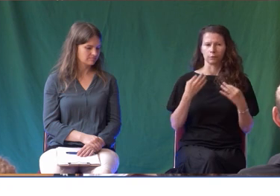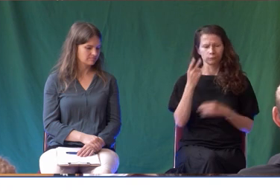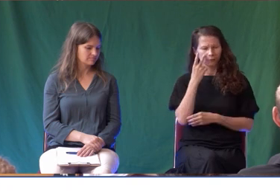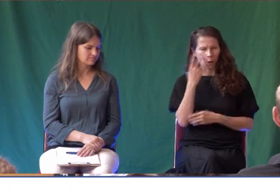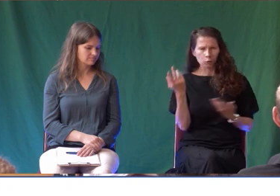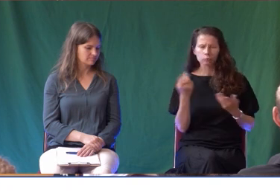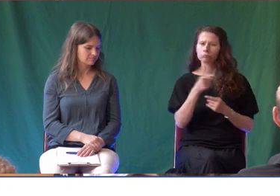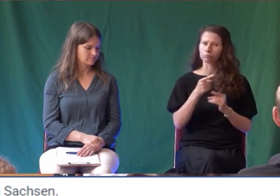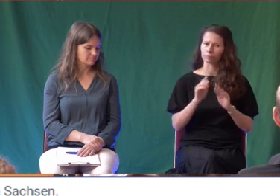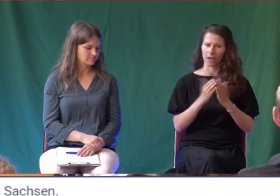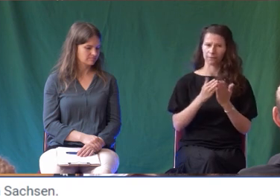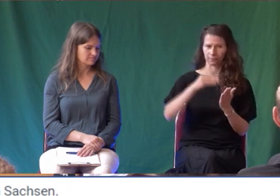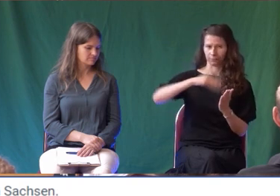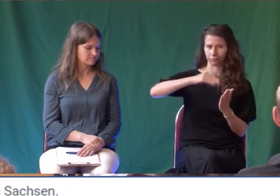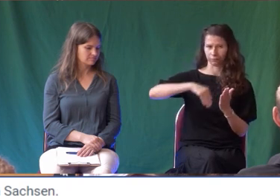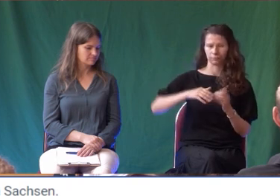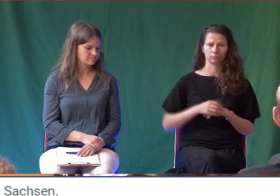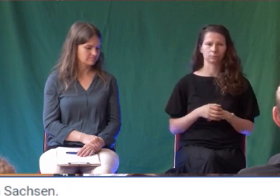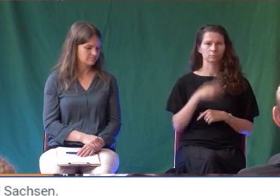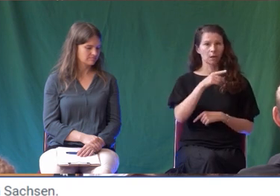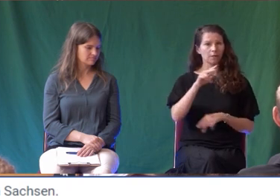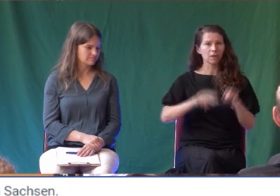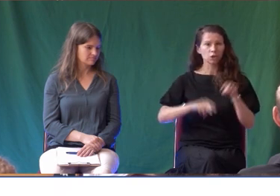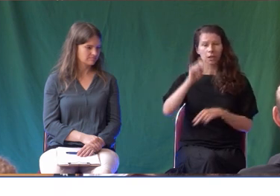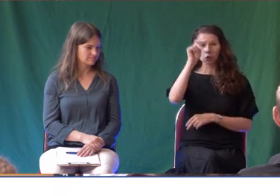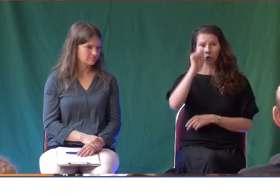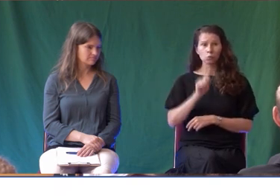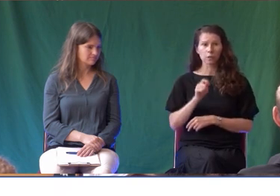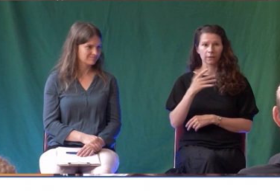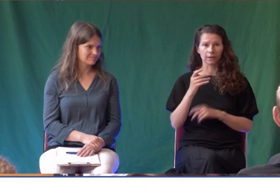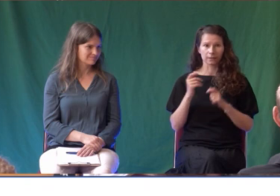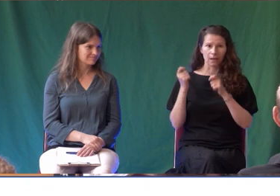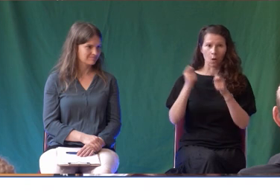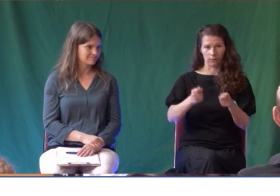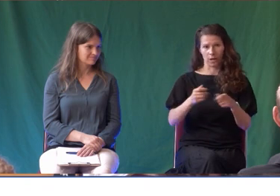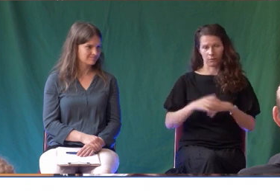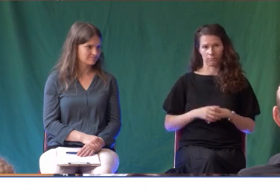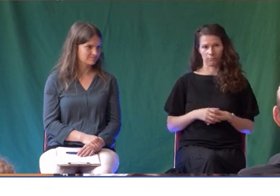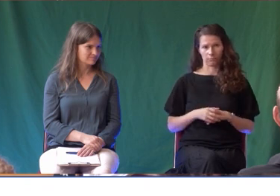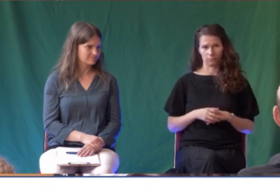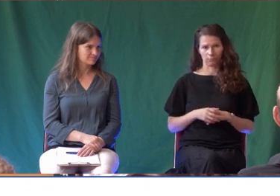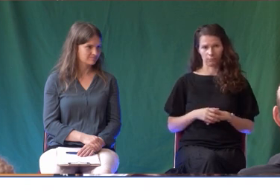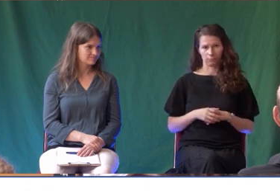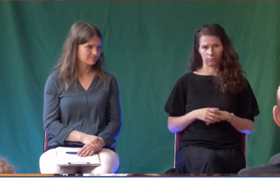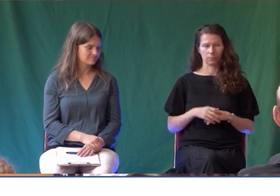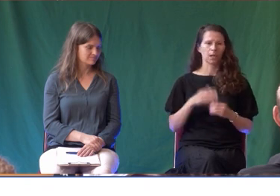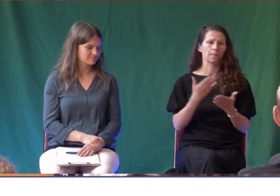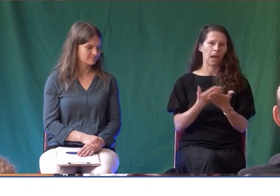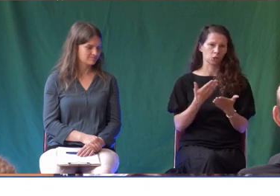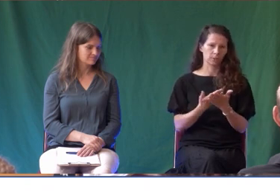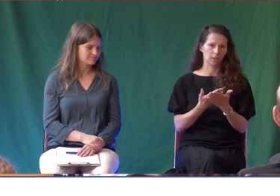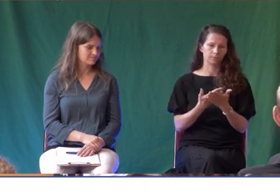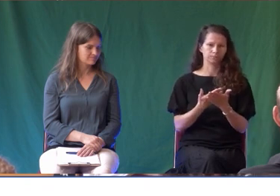sie haben auch verschiedene Studien in Auftrag gegeben zum Beispiel hat